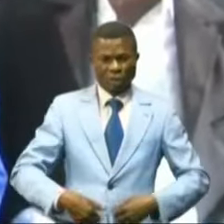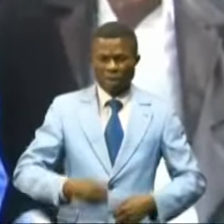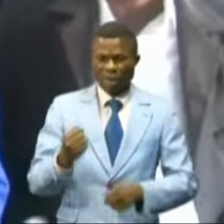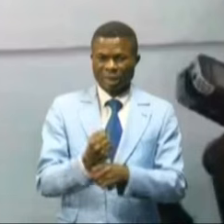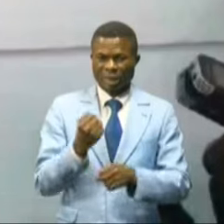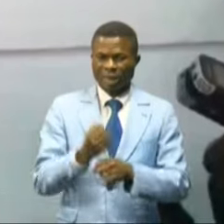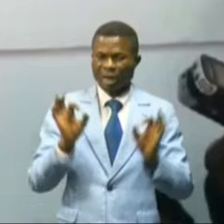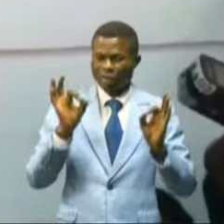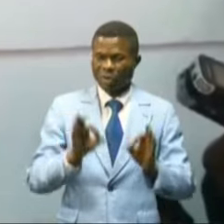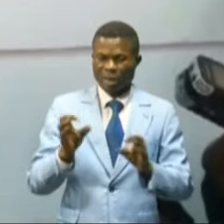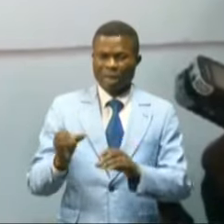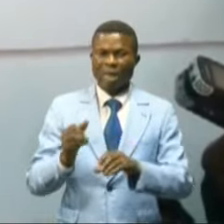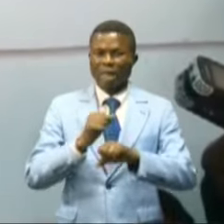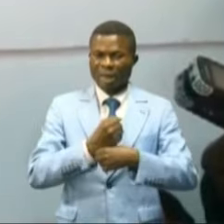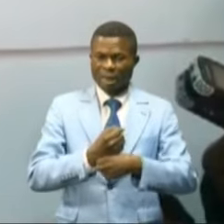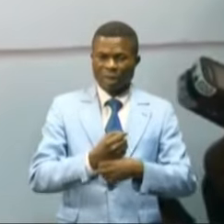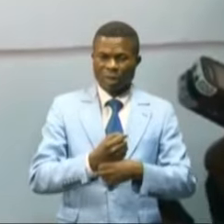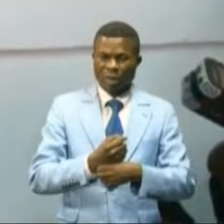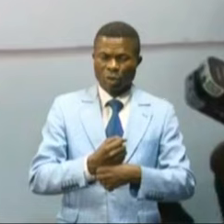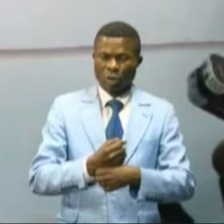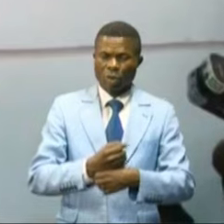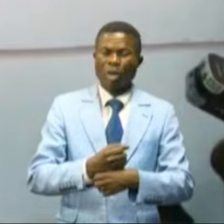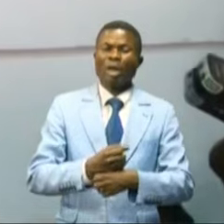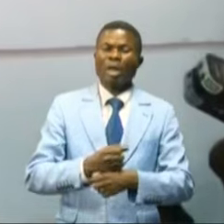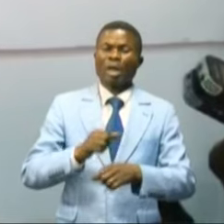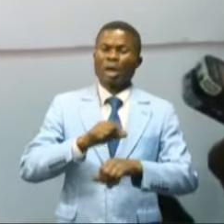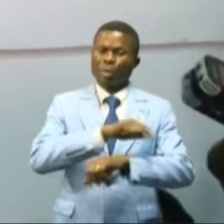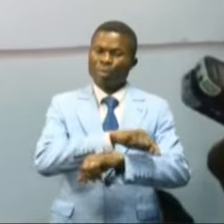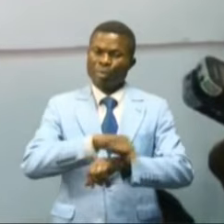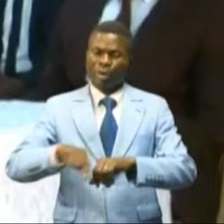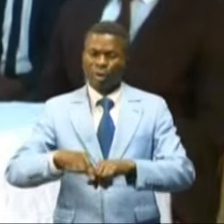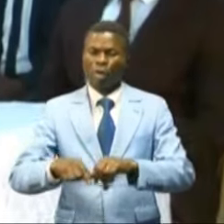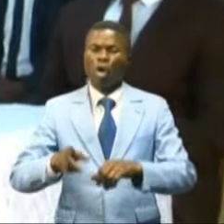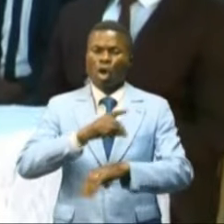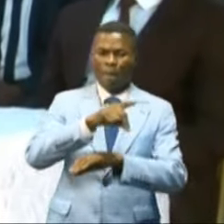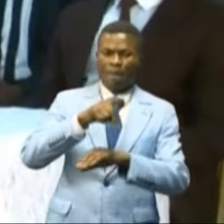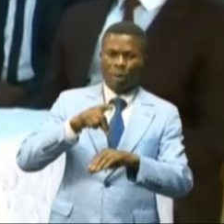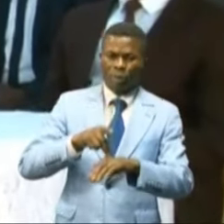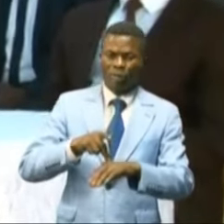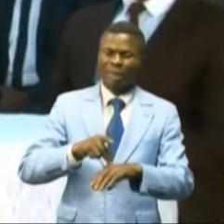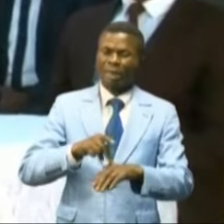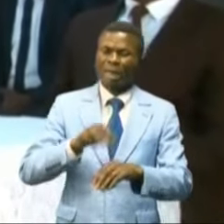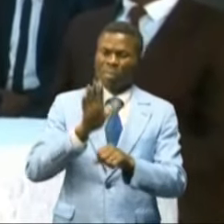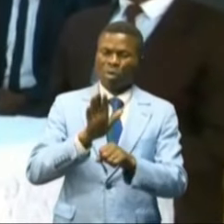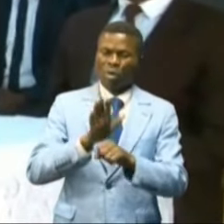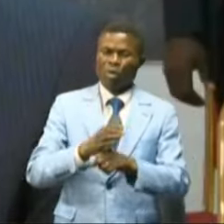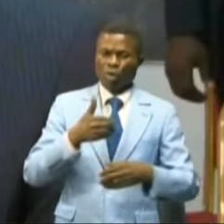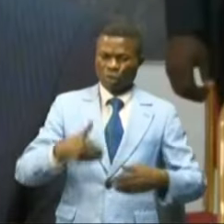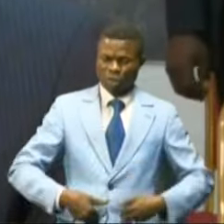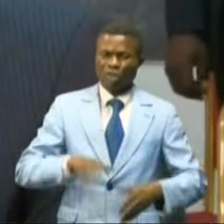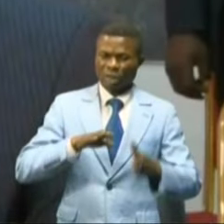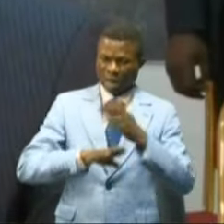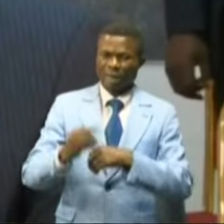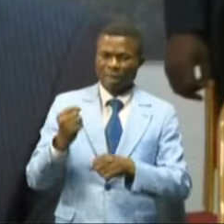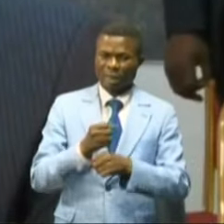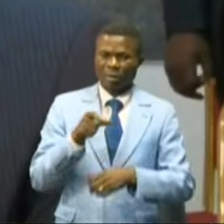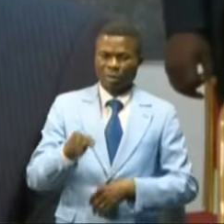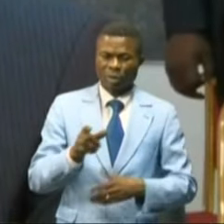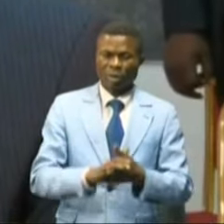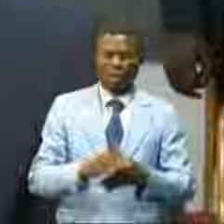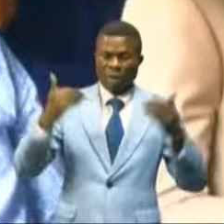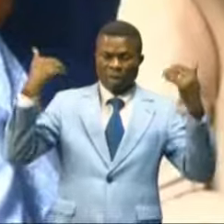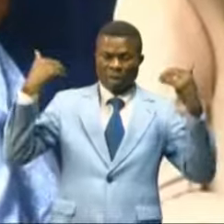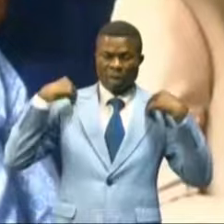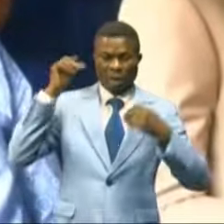la mise en place d'une politique provinciale de lutte contre le chômage des jeunes. Attentif aux doléances lui présentées, le chef de